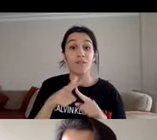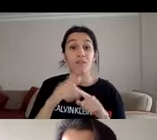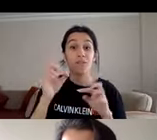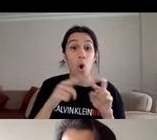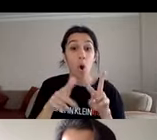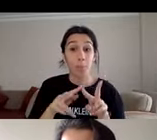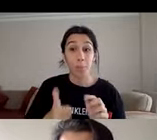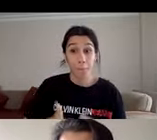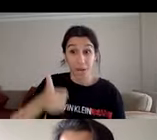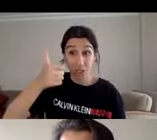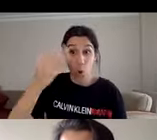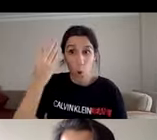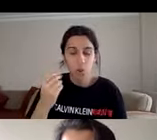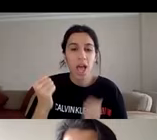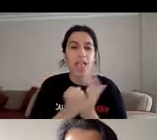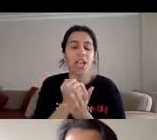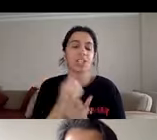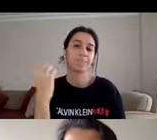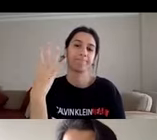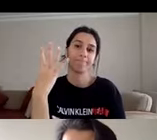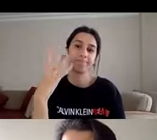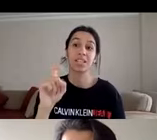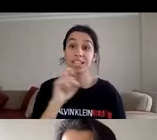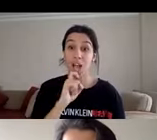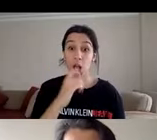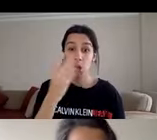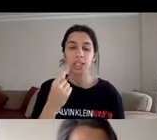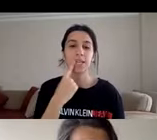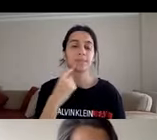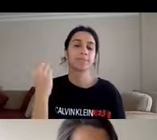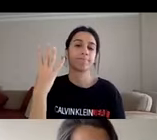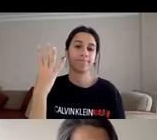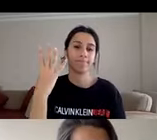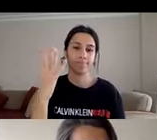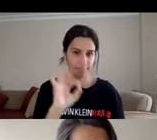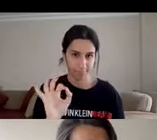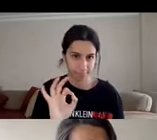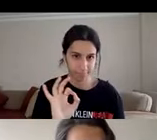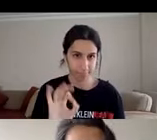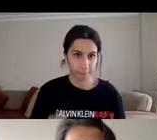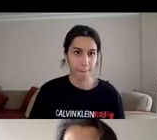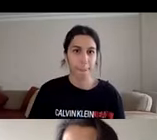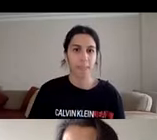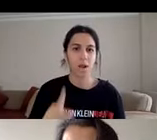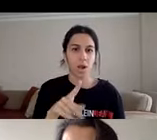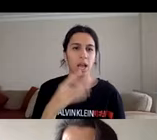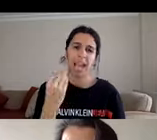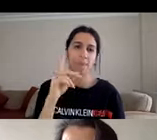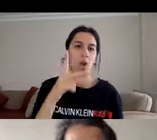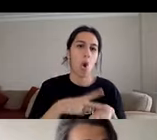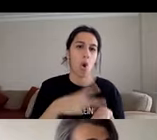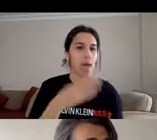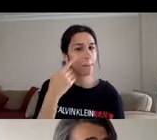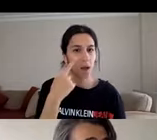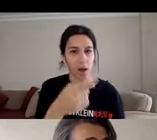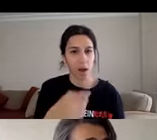girişi yeşil renkte gösteriyoruz. Hatalıysa kırmızı renkte gösteriyoruz. Değil mi? Bu bizim için gayet betimleyici. Bakın böyle bir örnek var